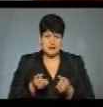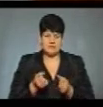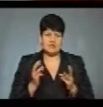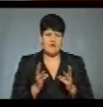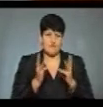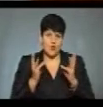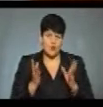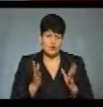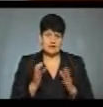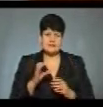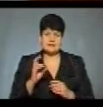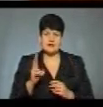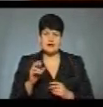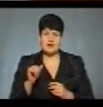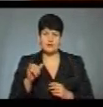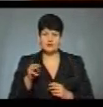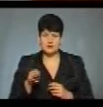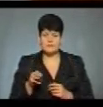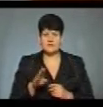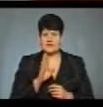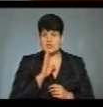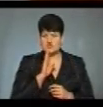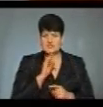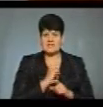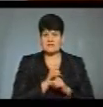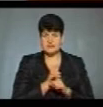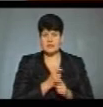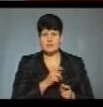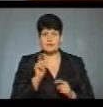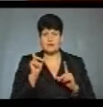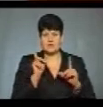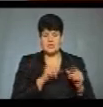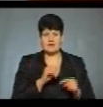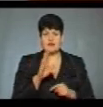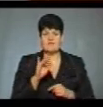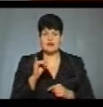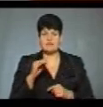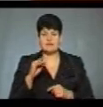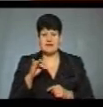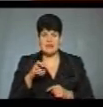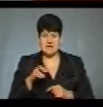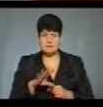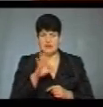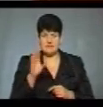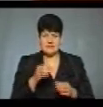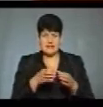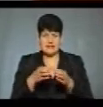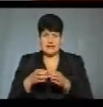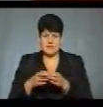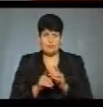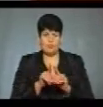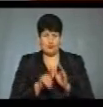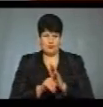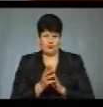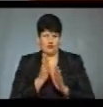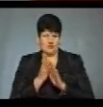вогоння. Скаут-дівчинка з Відня їхала до Вифлеєму, привезла цей вогонь, і всі делегації, відповідно, по черзі